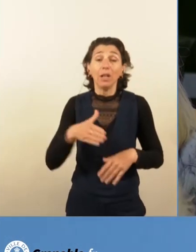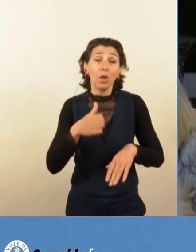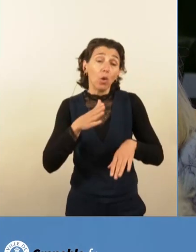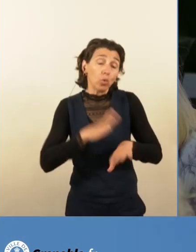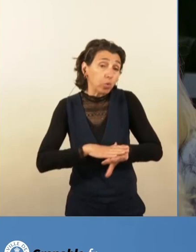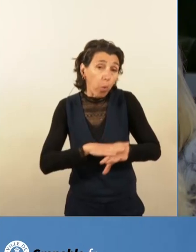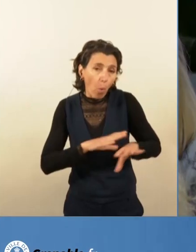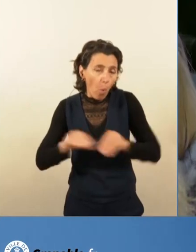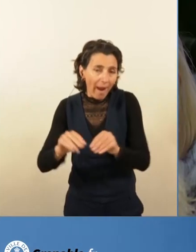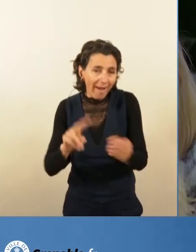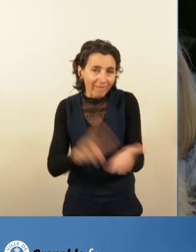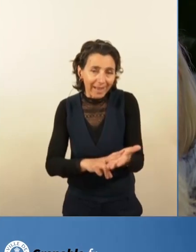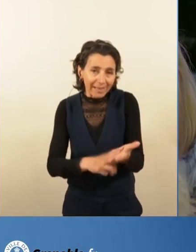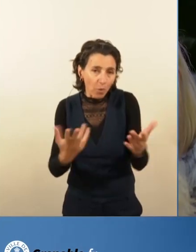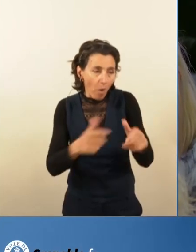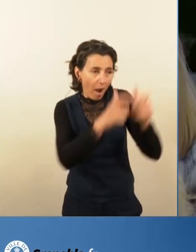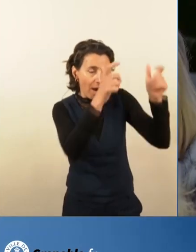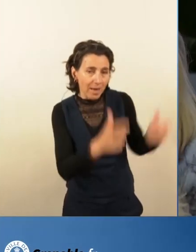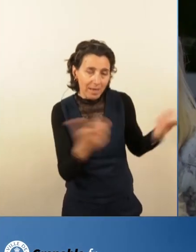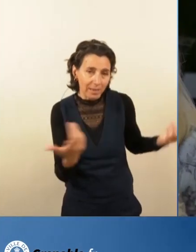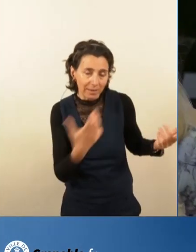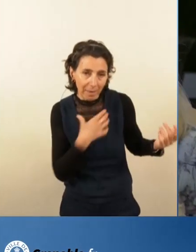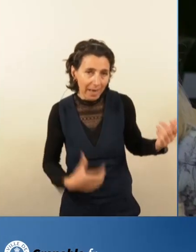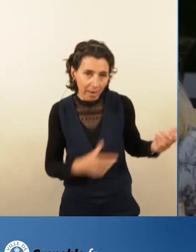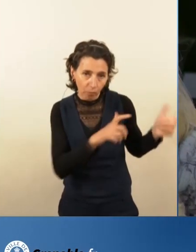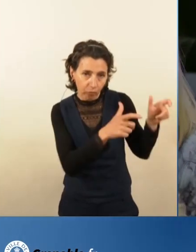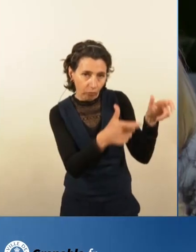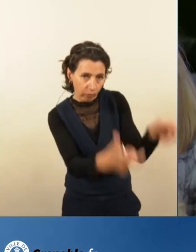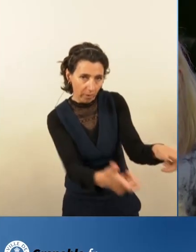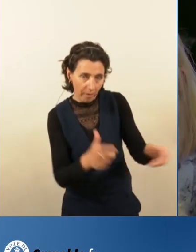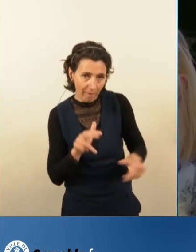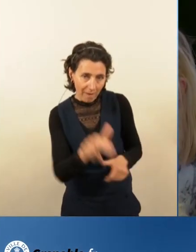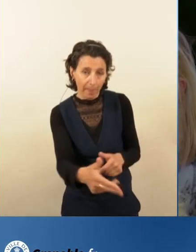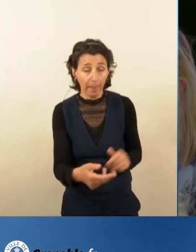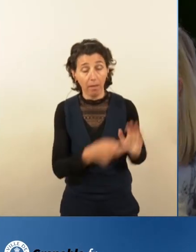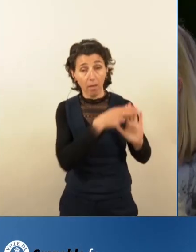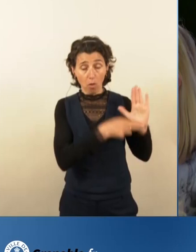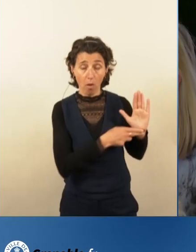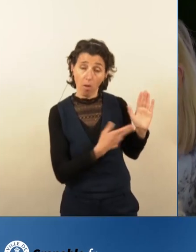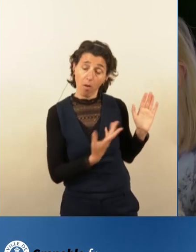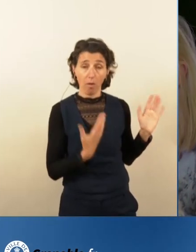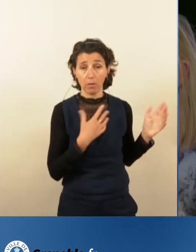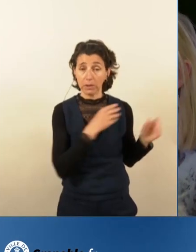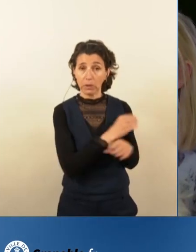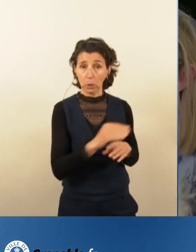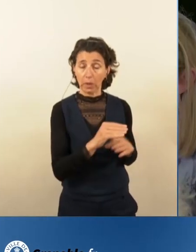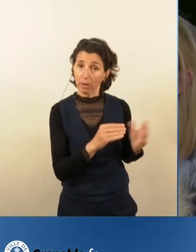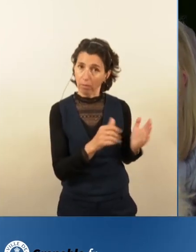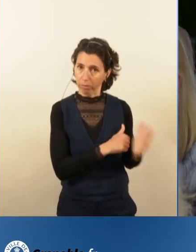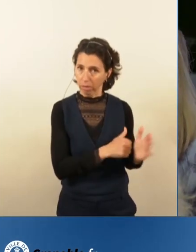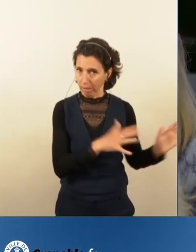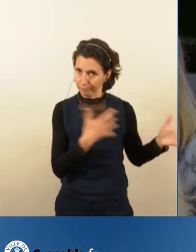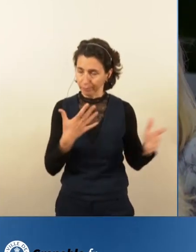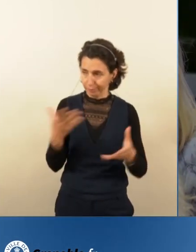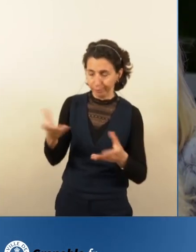s'écroule donc on a eu il est plus au nord de sécurité pour accueillir le public selon la commission de